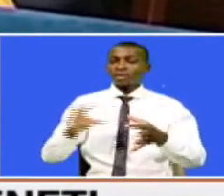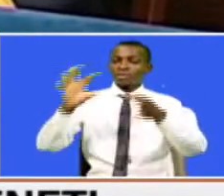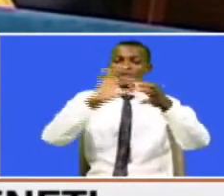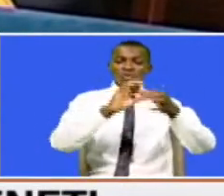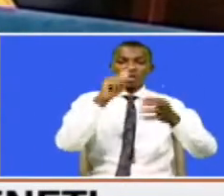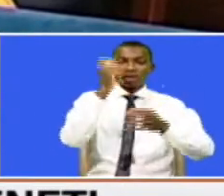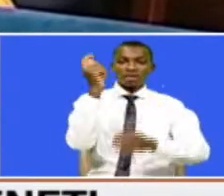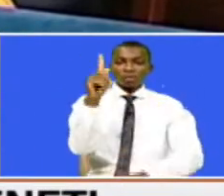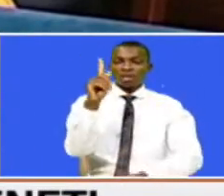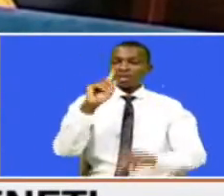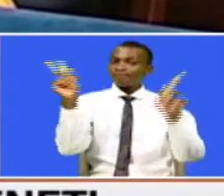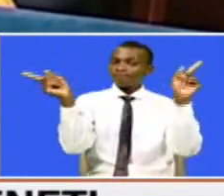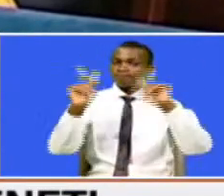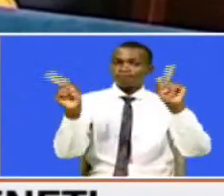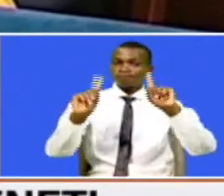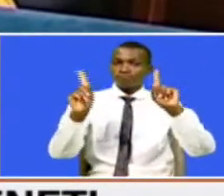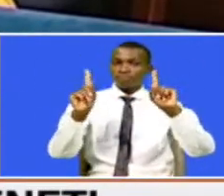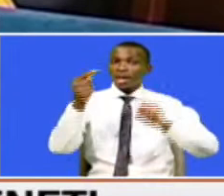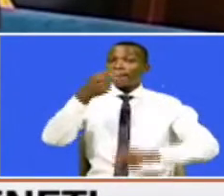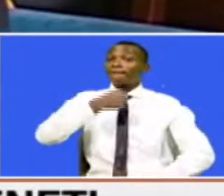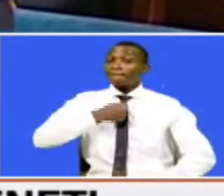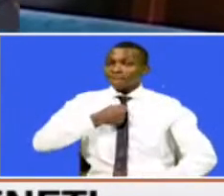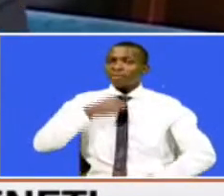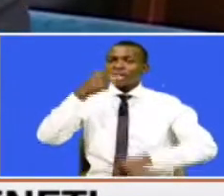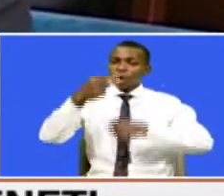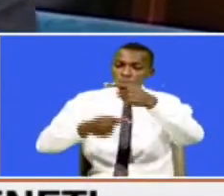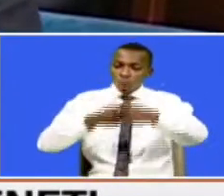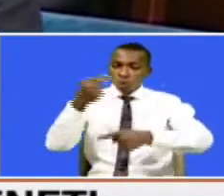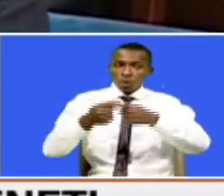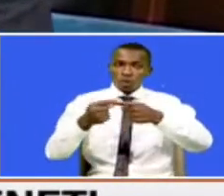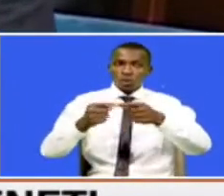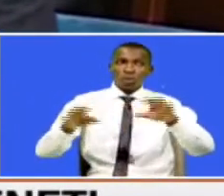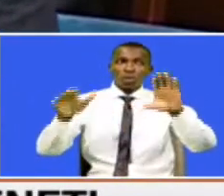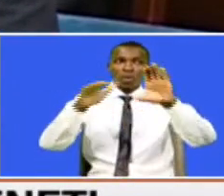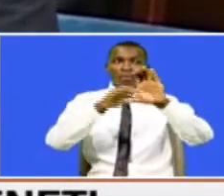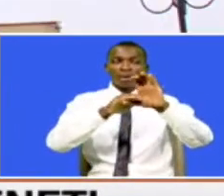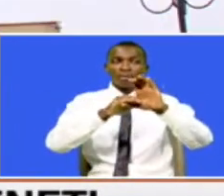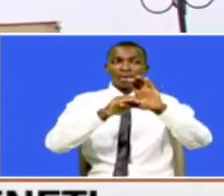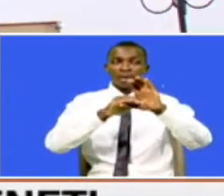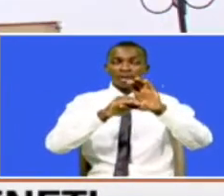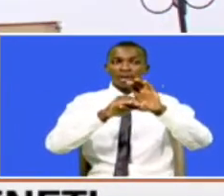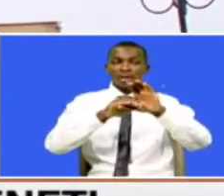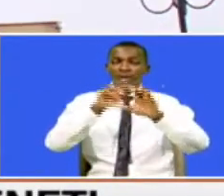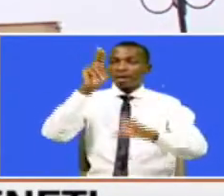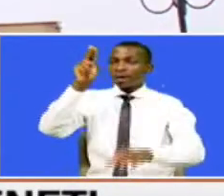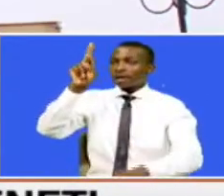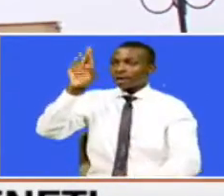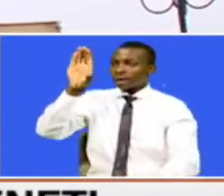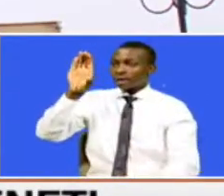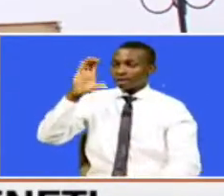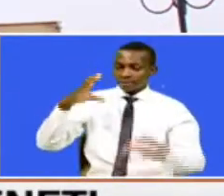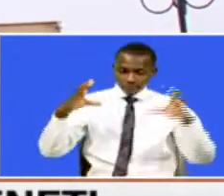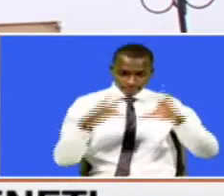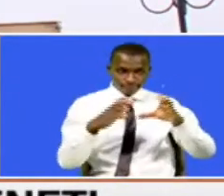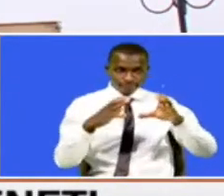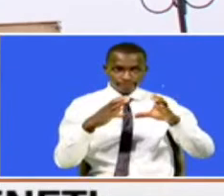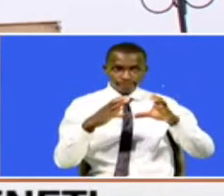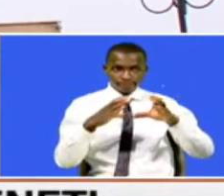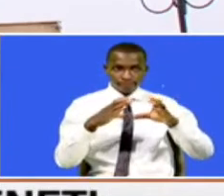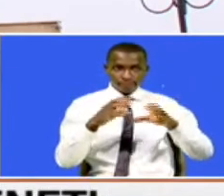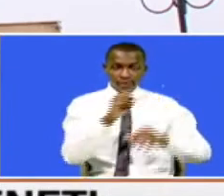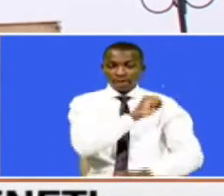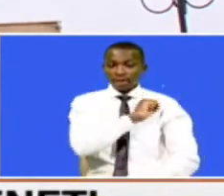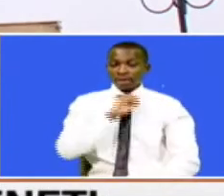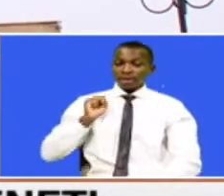Kwanza. I am a member of the National Reconstruction Alliance. Seneta wa Meru Kathuri Murungi